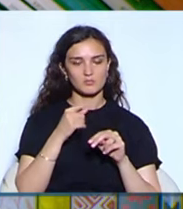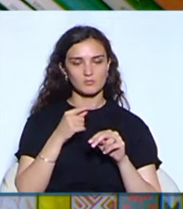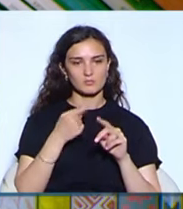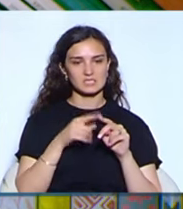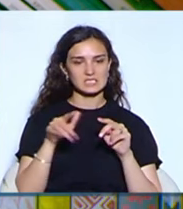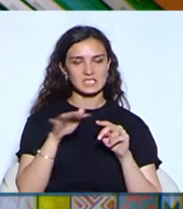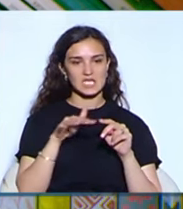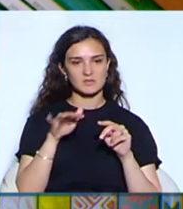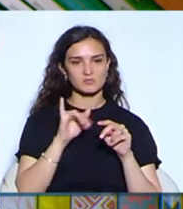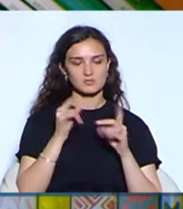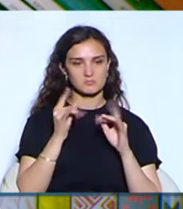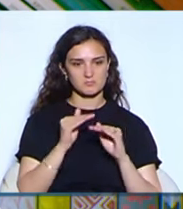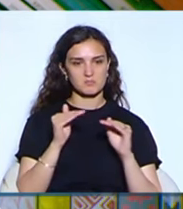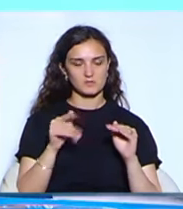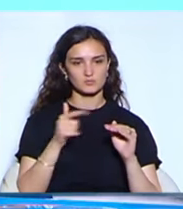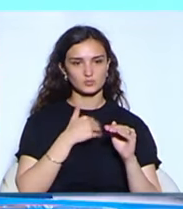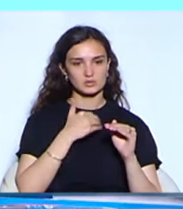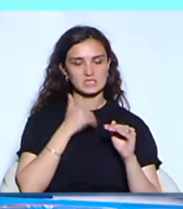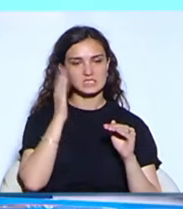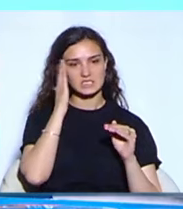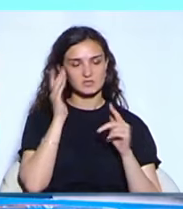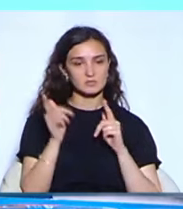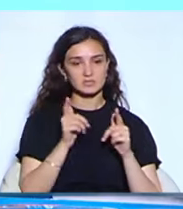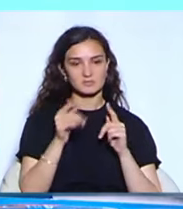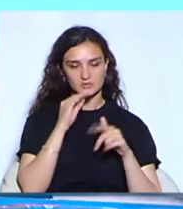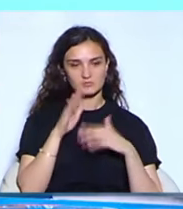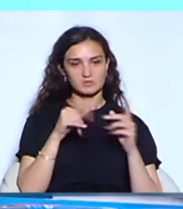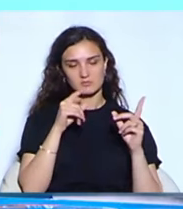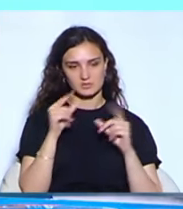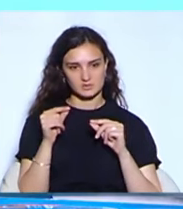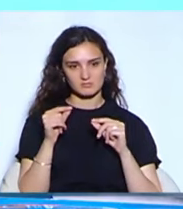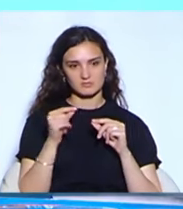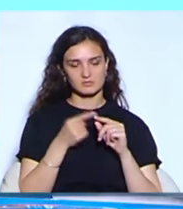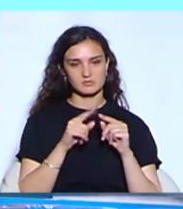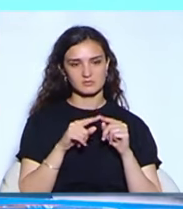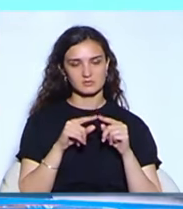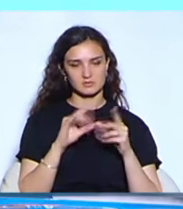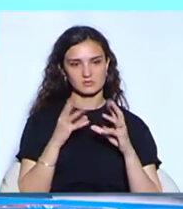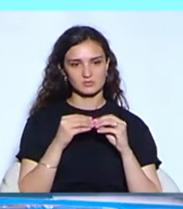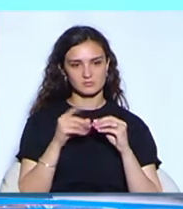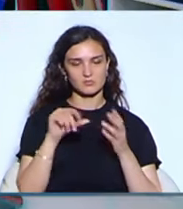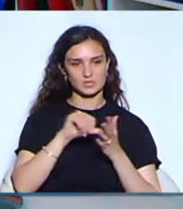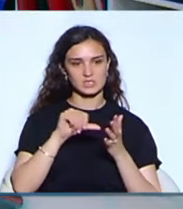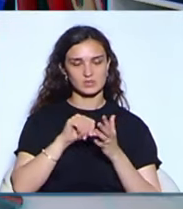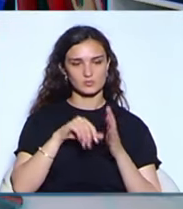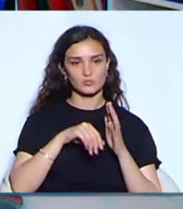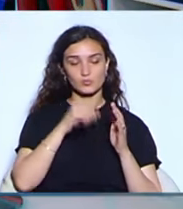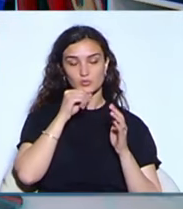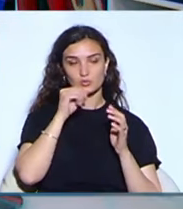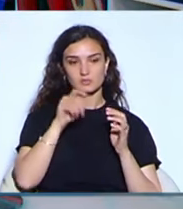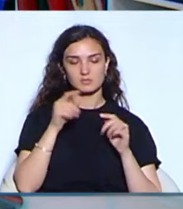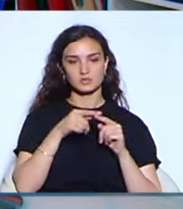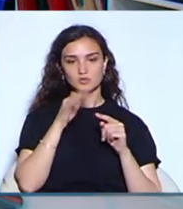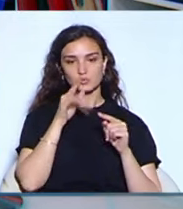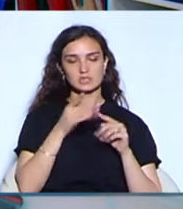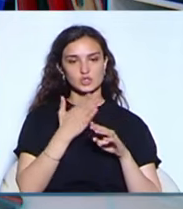გარემო, რომელშიც ბავშვი აპირებდა ძილისთვის შემზადებას და მერე ჩაძინებას, რომელშიც სხვათაშორის მონაწილეობენ უფროსები და ასეთ